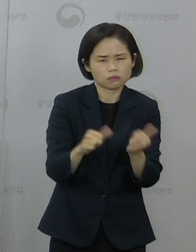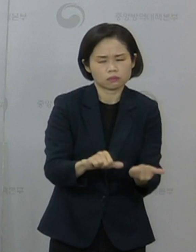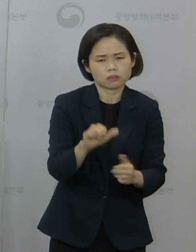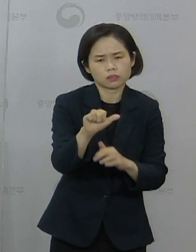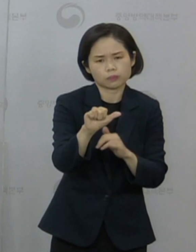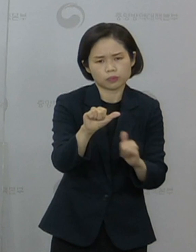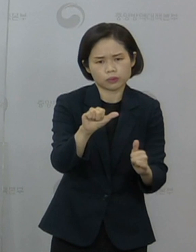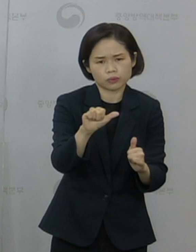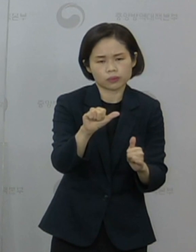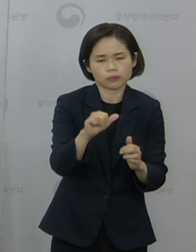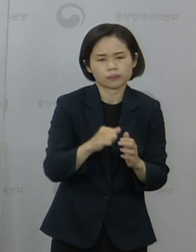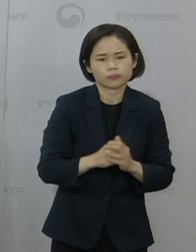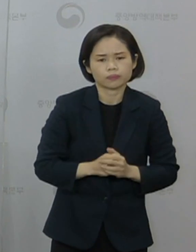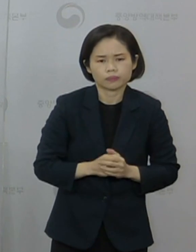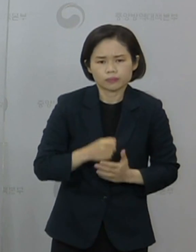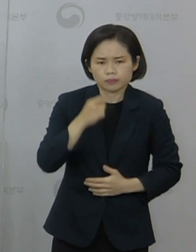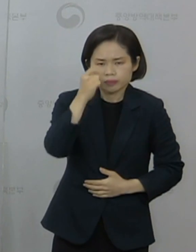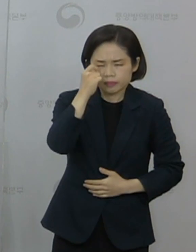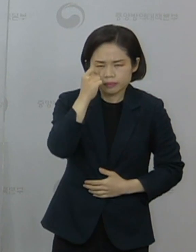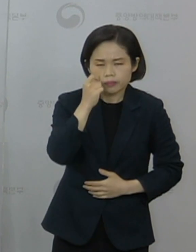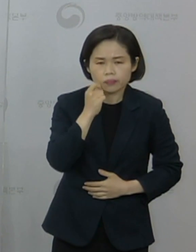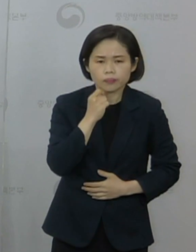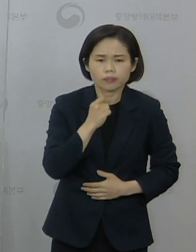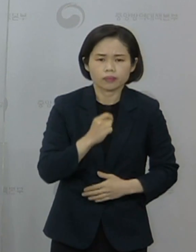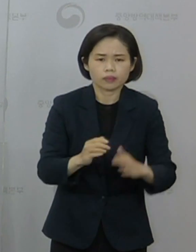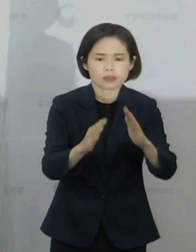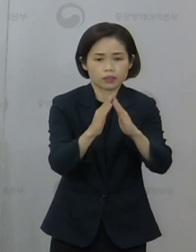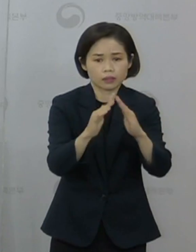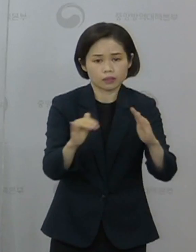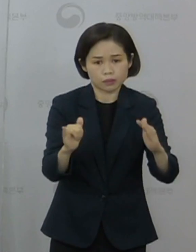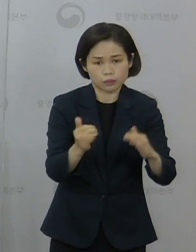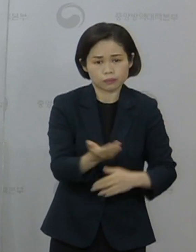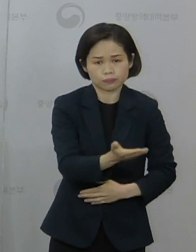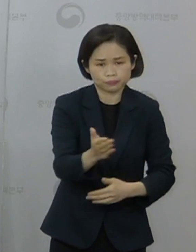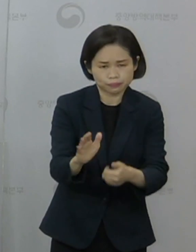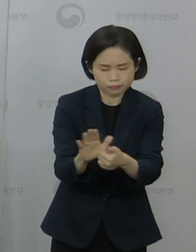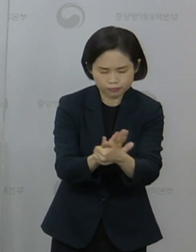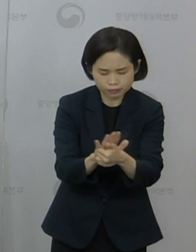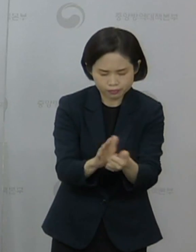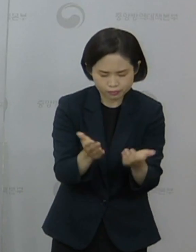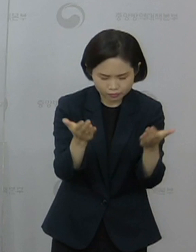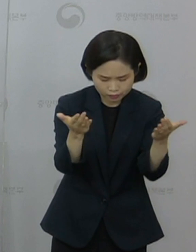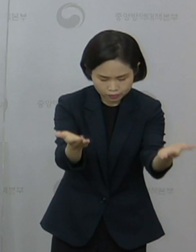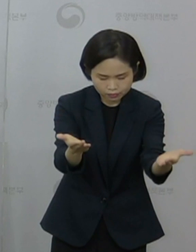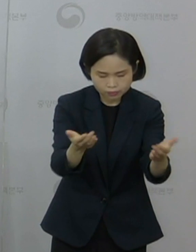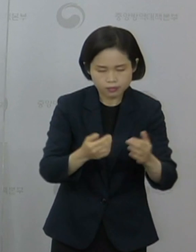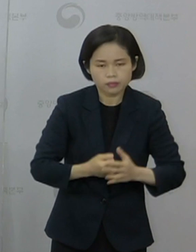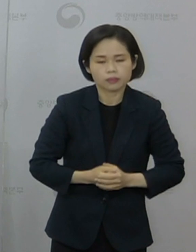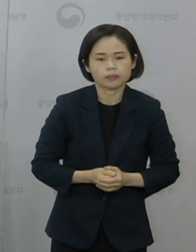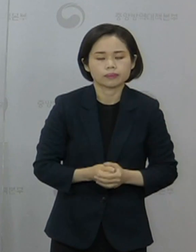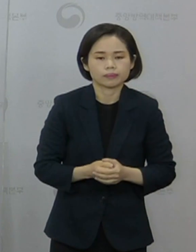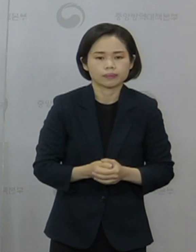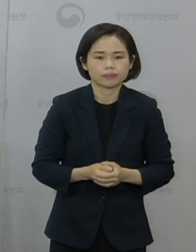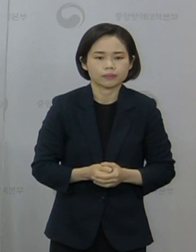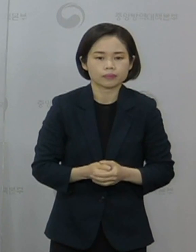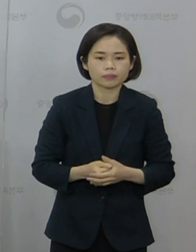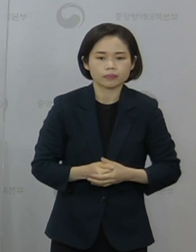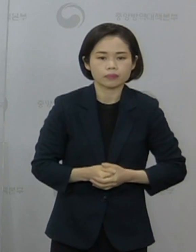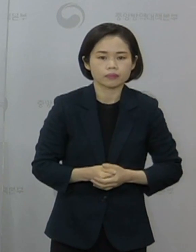사망하셨습니다 삼가 고인의 명복을 빌고 유조 깨는 실 10만 1회 말씀을 드립니다